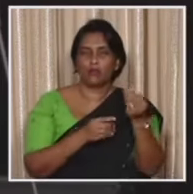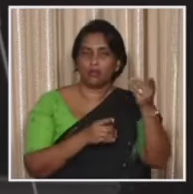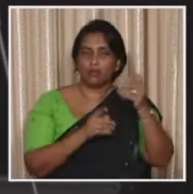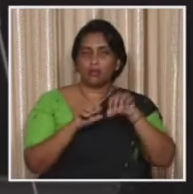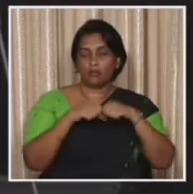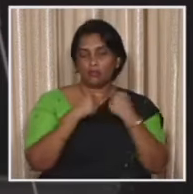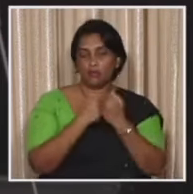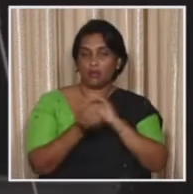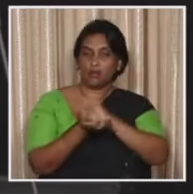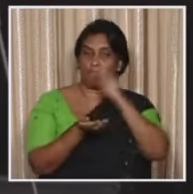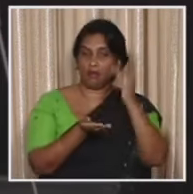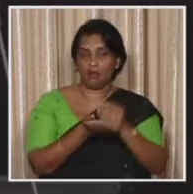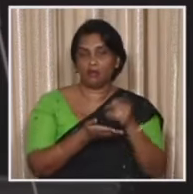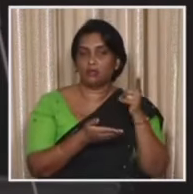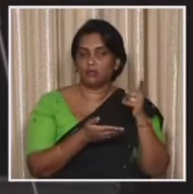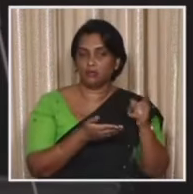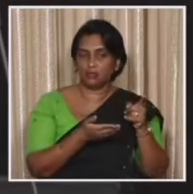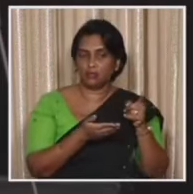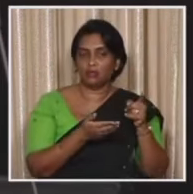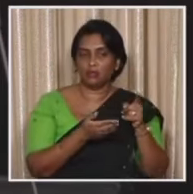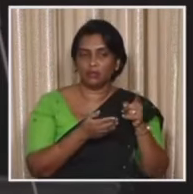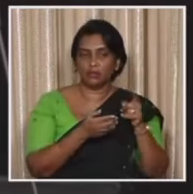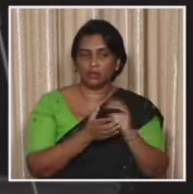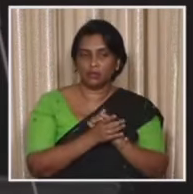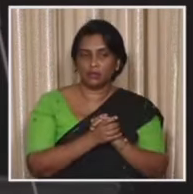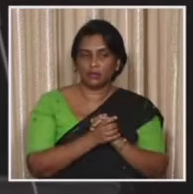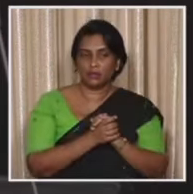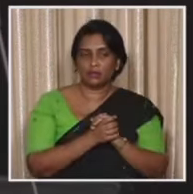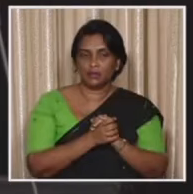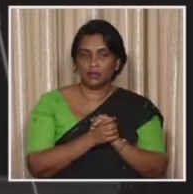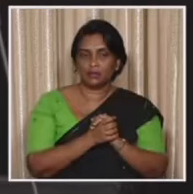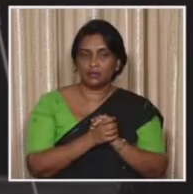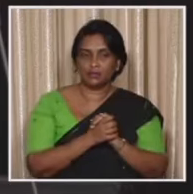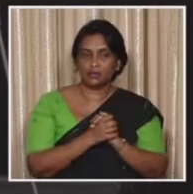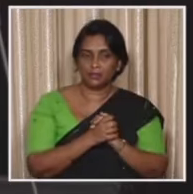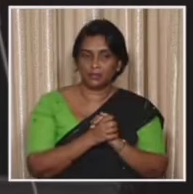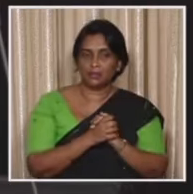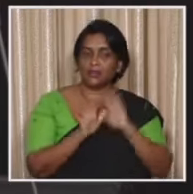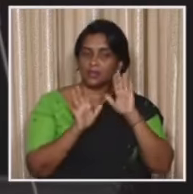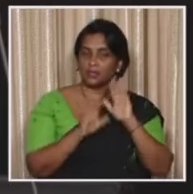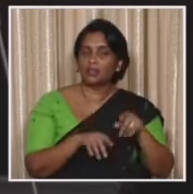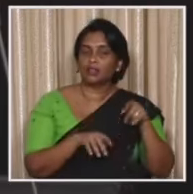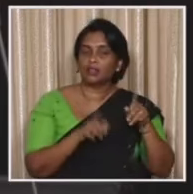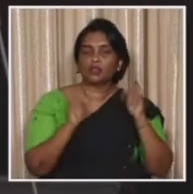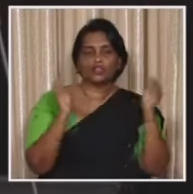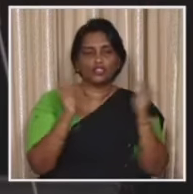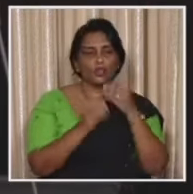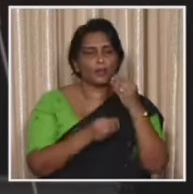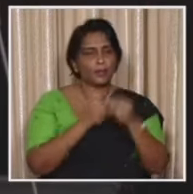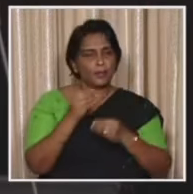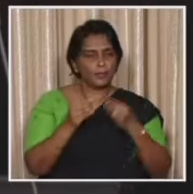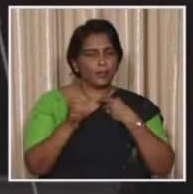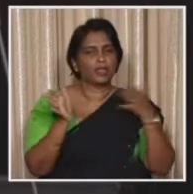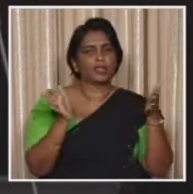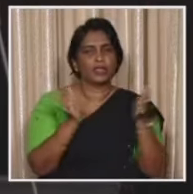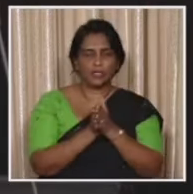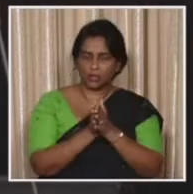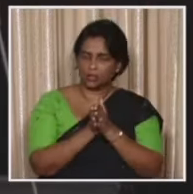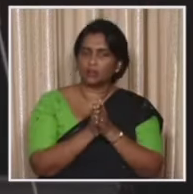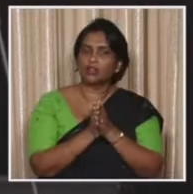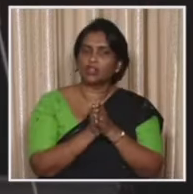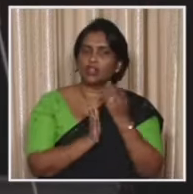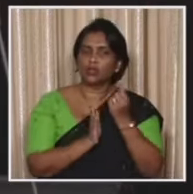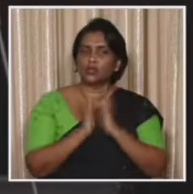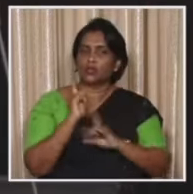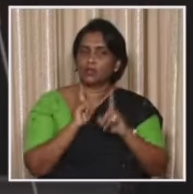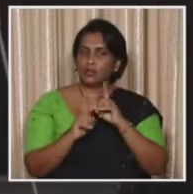පක්ෂේ සමහරක් විතර account එක ඊට වැඩිය තියෙන්න පුළුවන් ගණන් හදලා බලපුවාම. නමුත් මේ කුඩා ආයෝජන පවා එකතු කරලා තමයි mudah lah